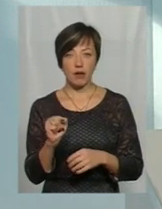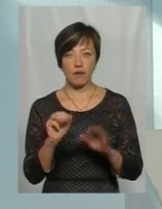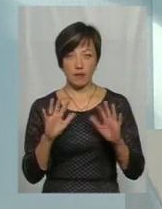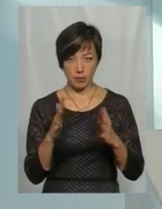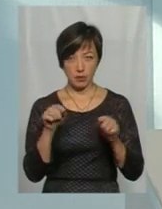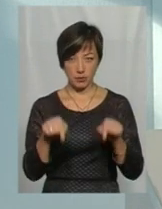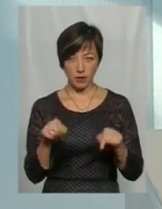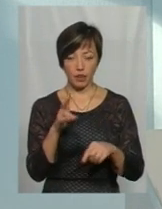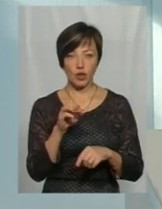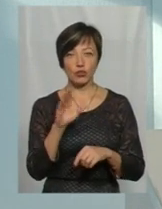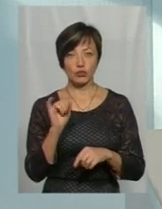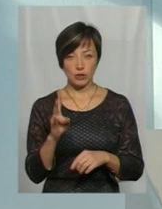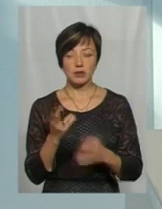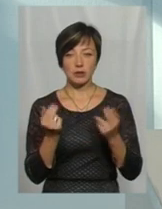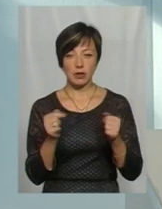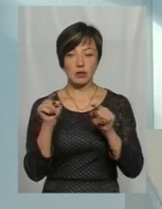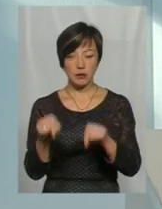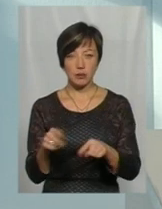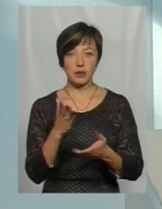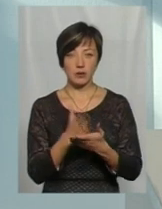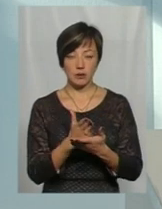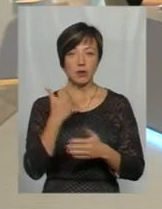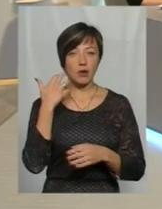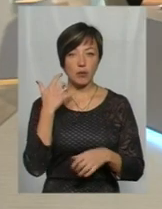випадку з Нетішиним, так ви кажете? Да, так, да, угу.